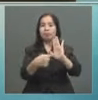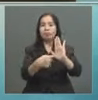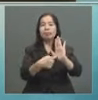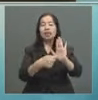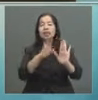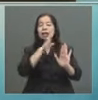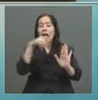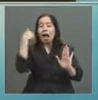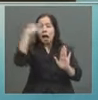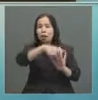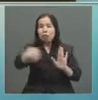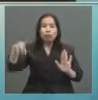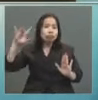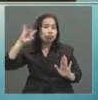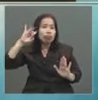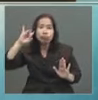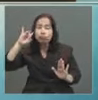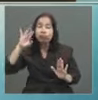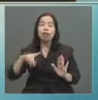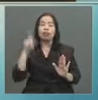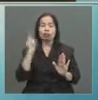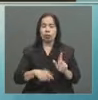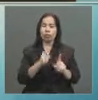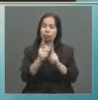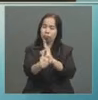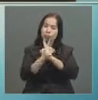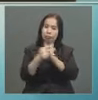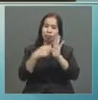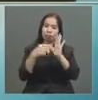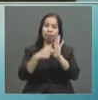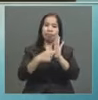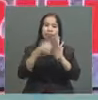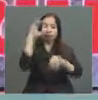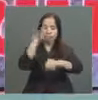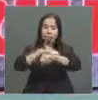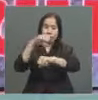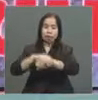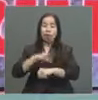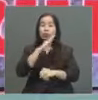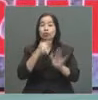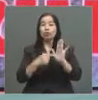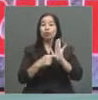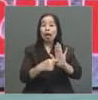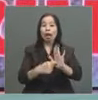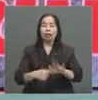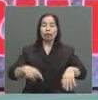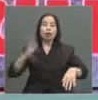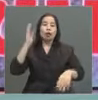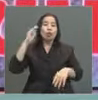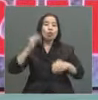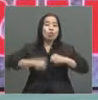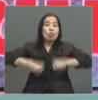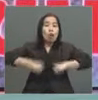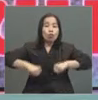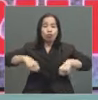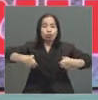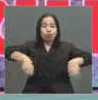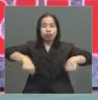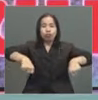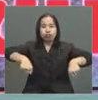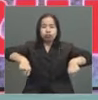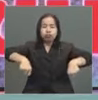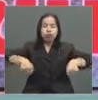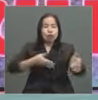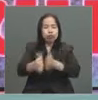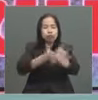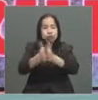ผู้ที่ซ้ำเติมความเดือดร้อนพี่น้องประชาชนผมยกอย่างเช่นเด็กแว้นใช่ไหมครับการ